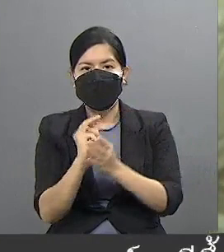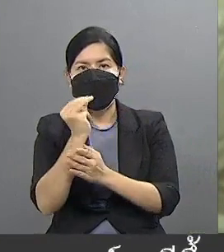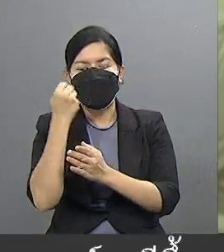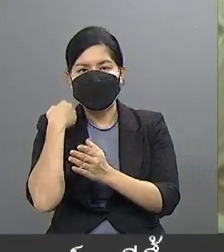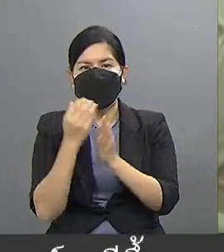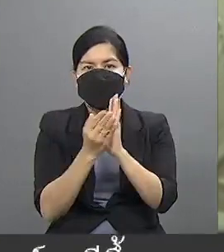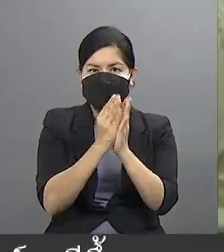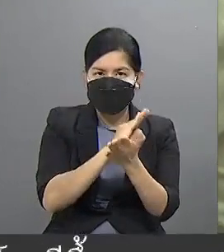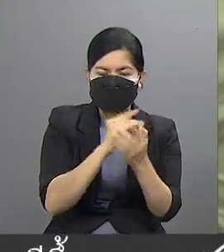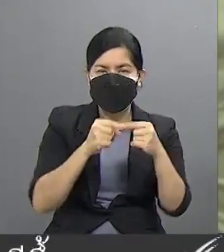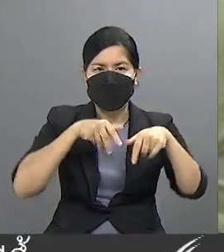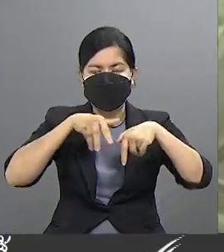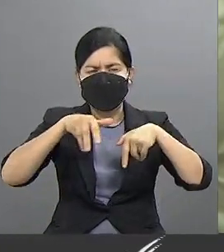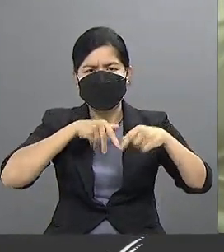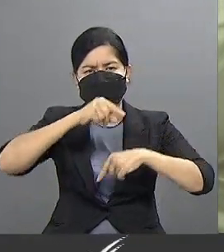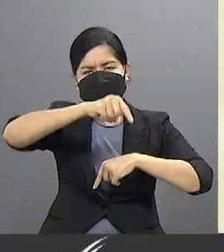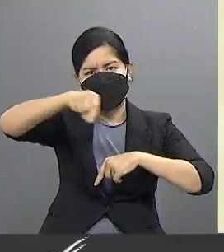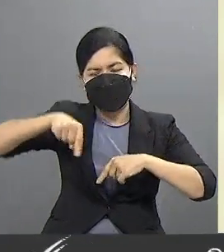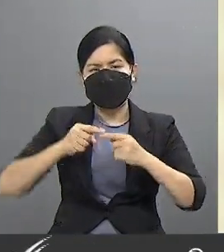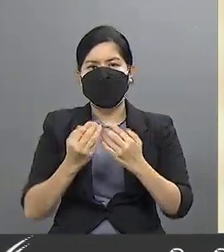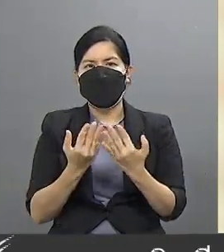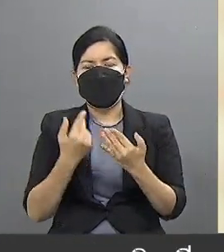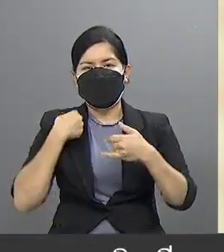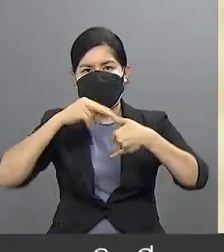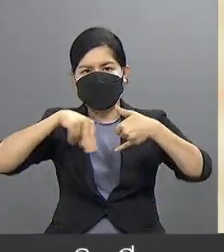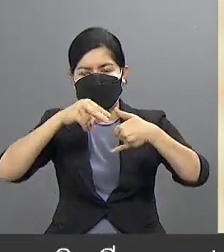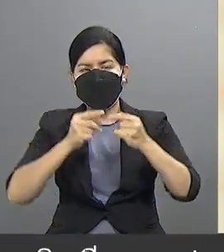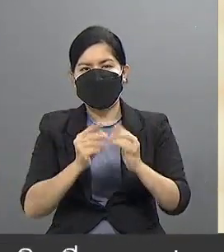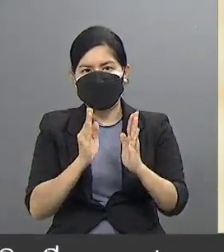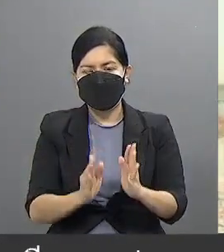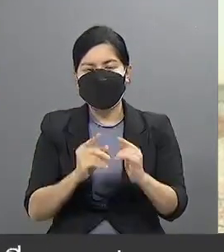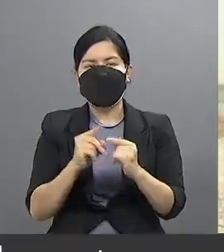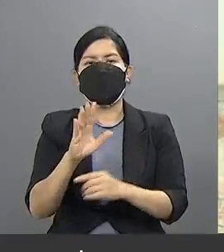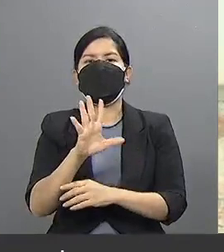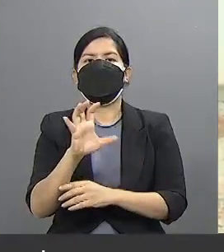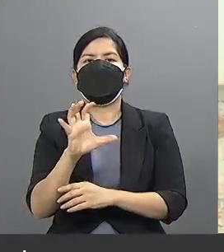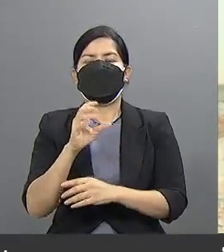จเชื้อเชิงรุกอีกมากถึงเกือบ500คนครับใน